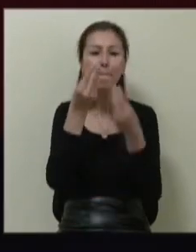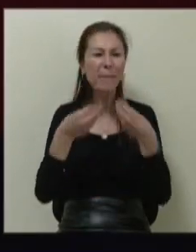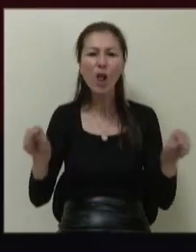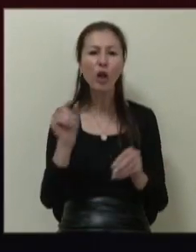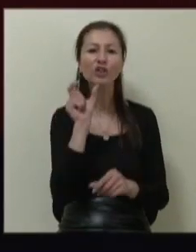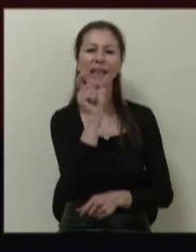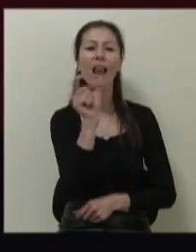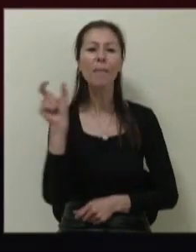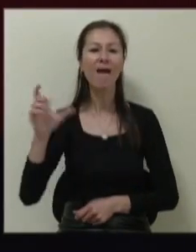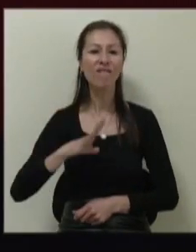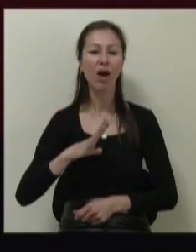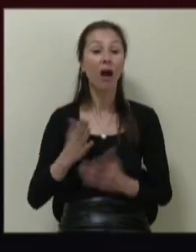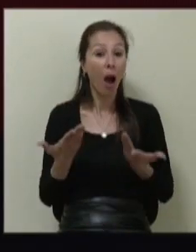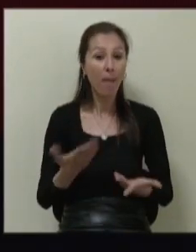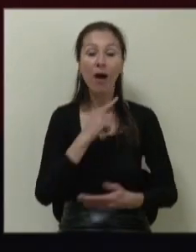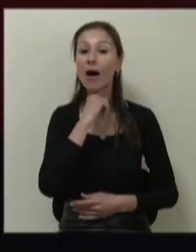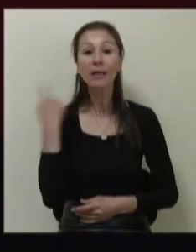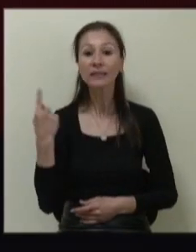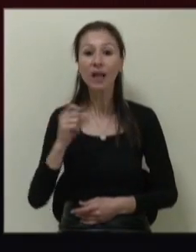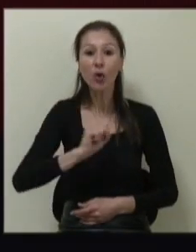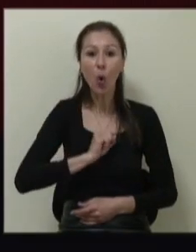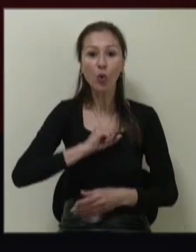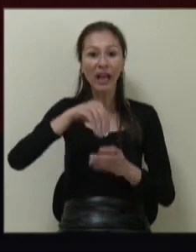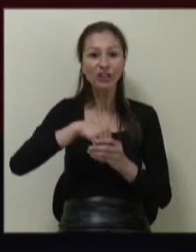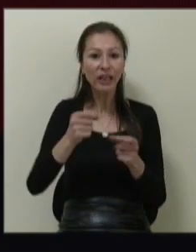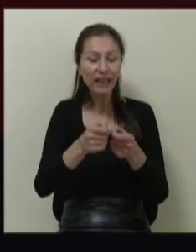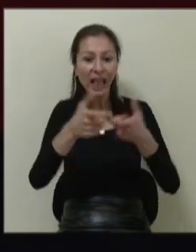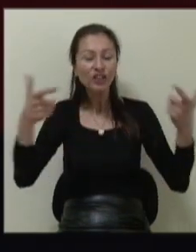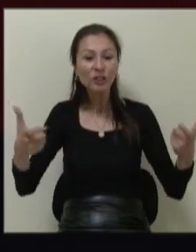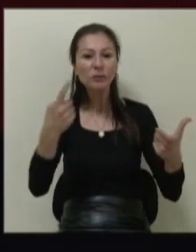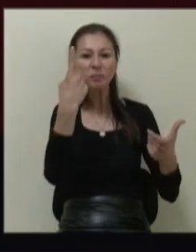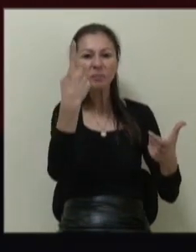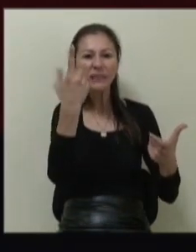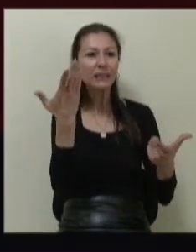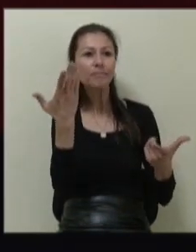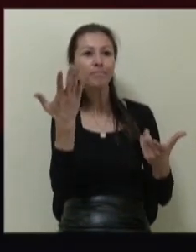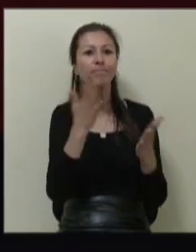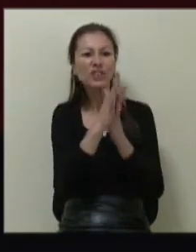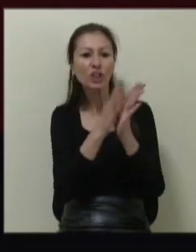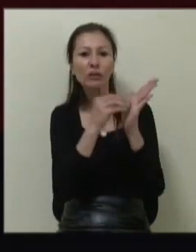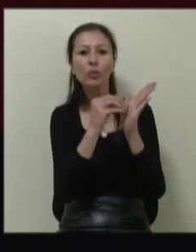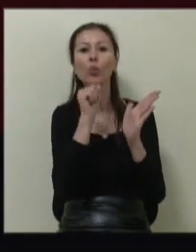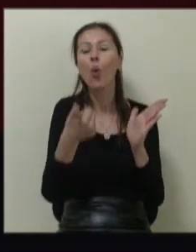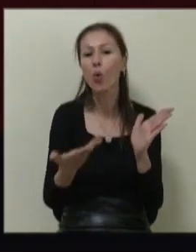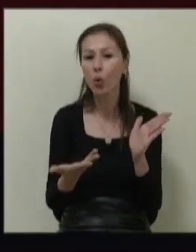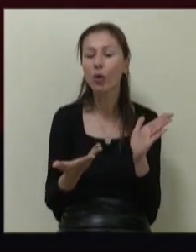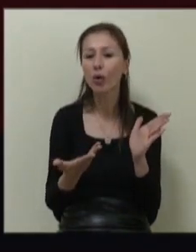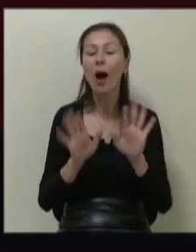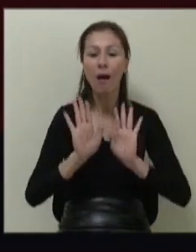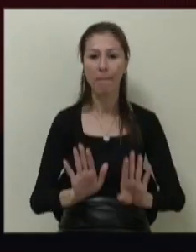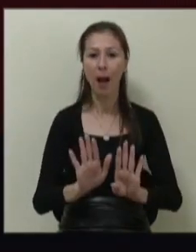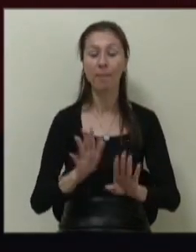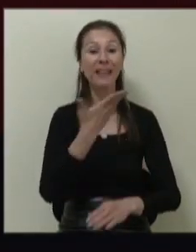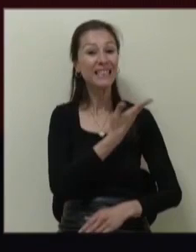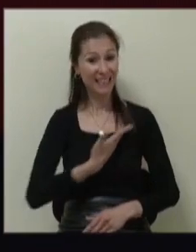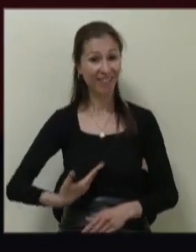Milyonlarca kelime var ama asla korku için geliştirilmiş tek bir simge bulamazsınız. Ama